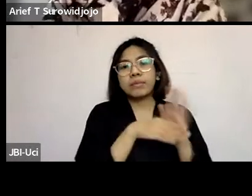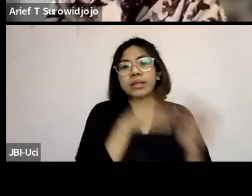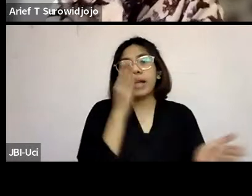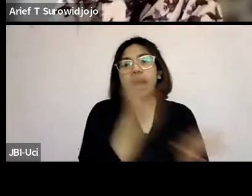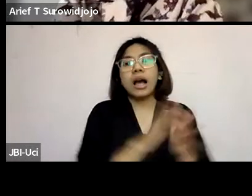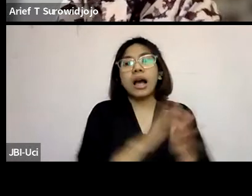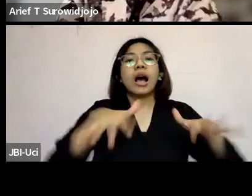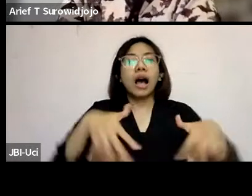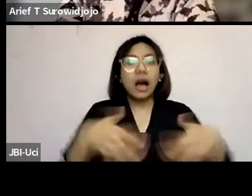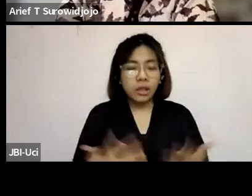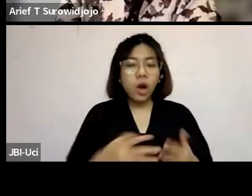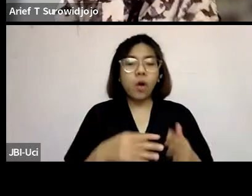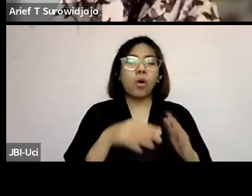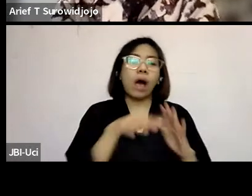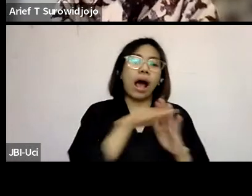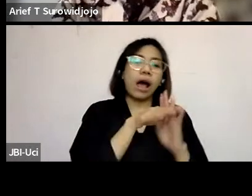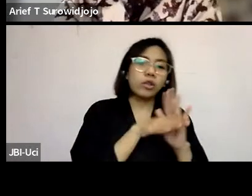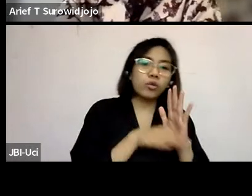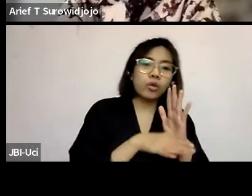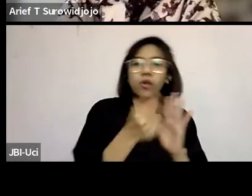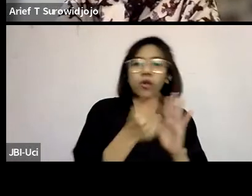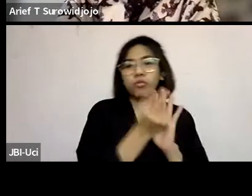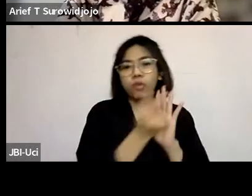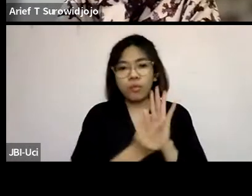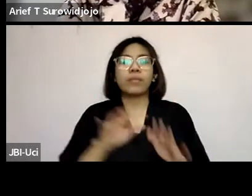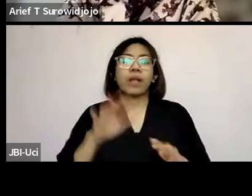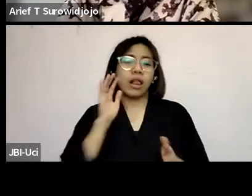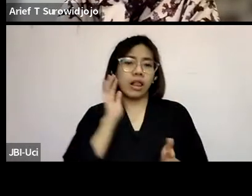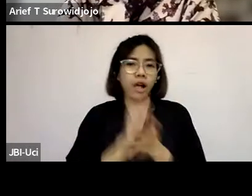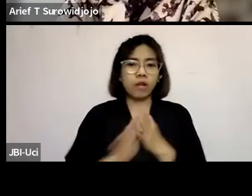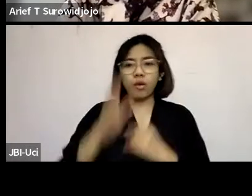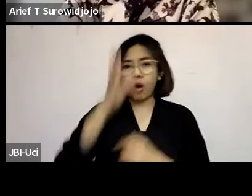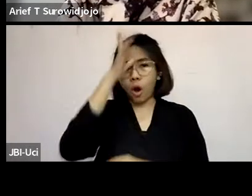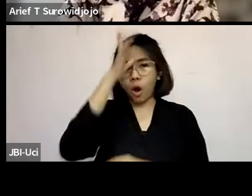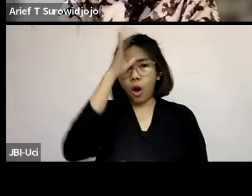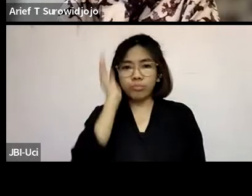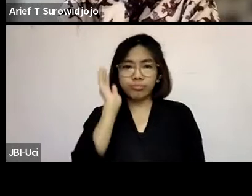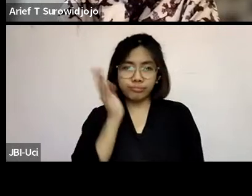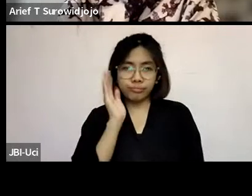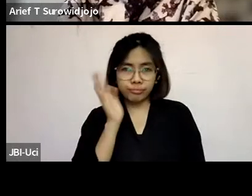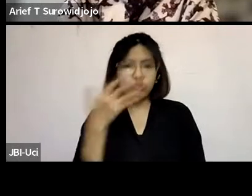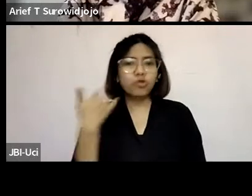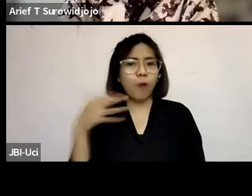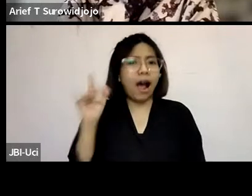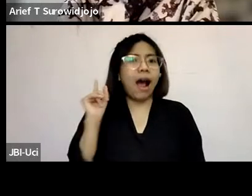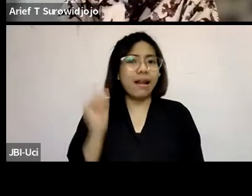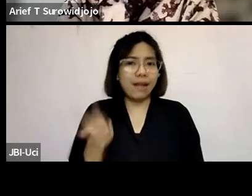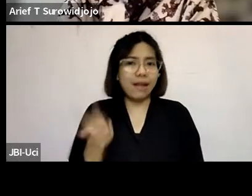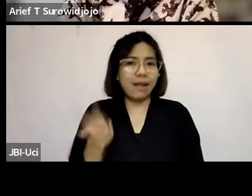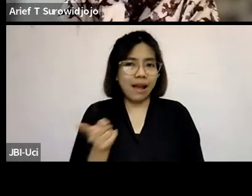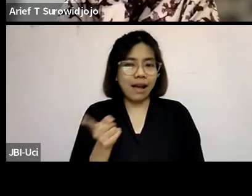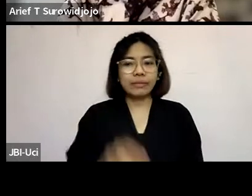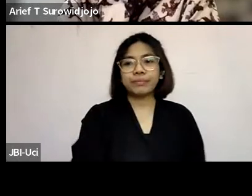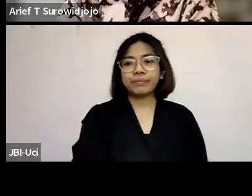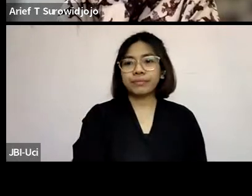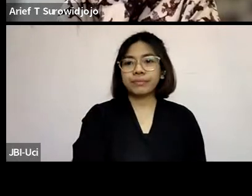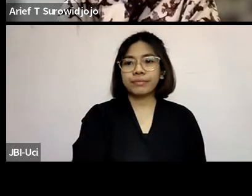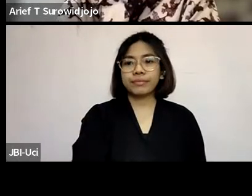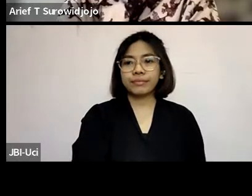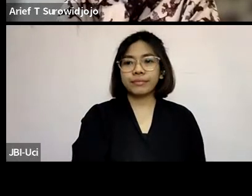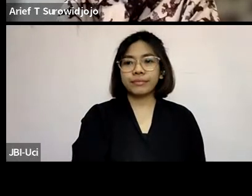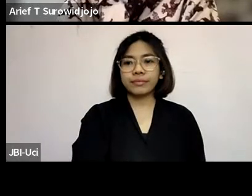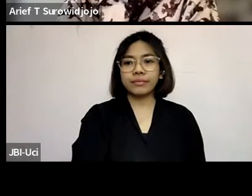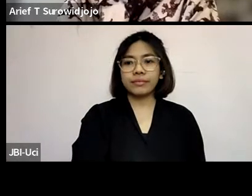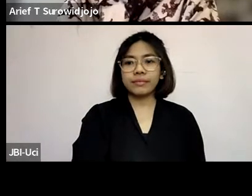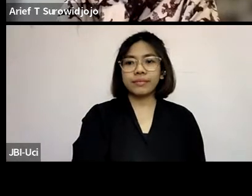penegakan hukum sudah hadir bersama kita hari ini siang hari ini ada empat orang narasumber